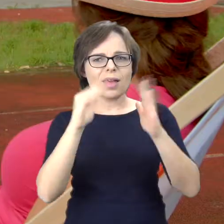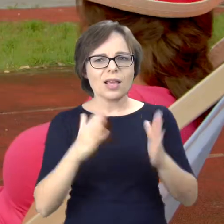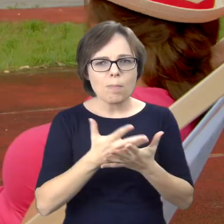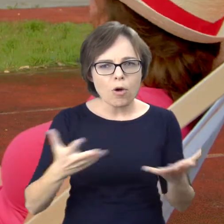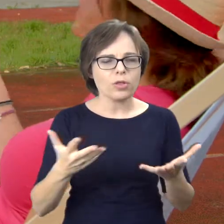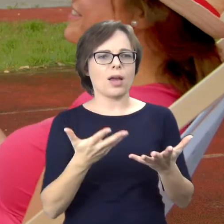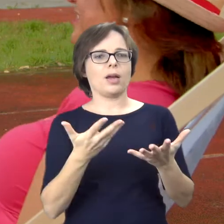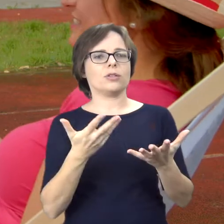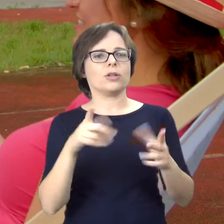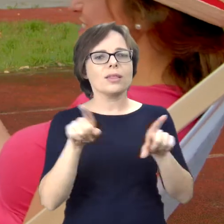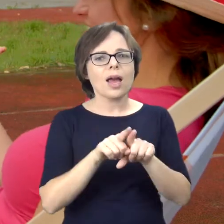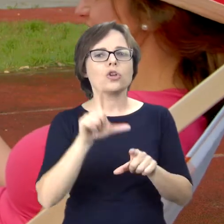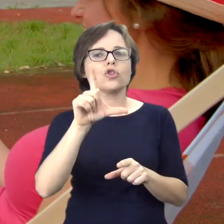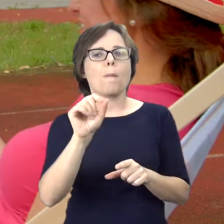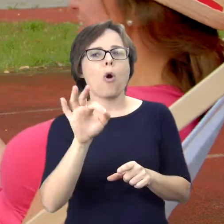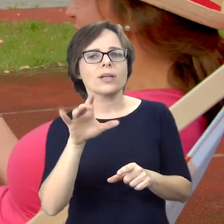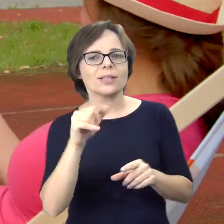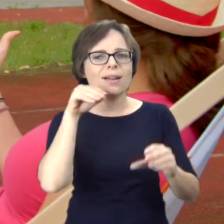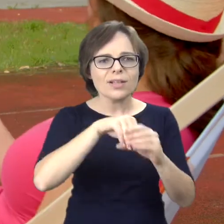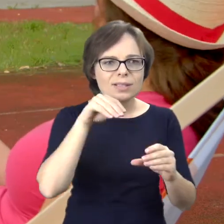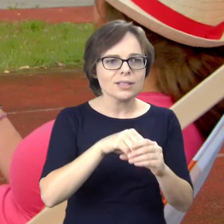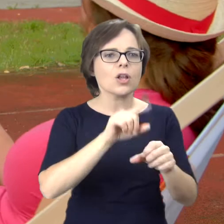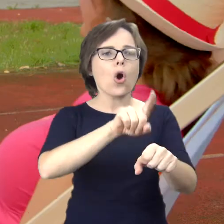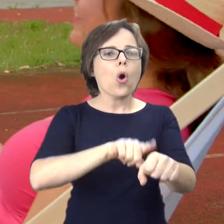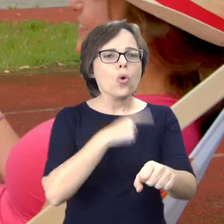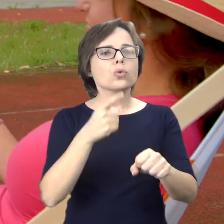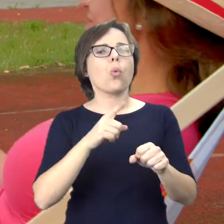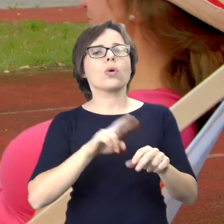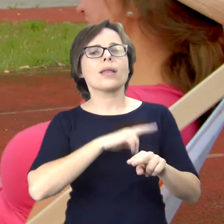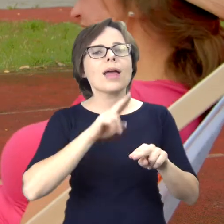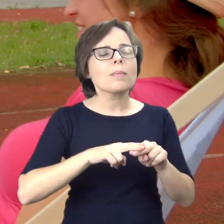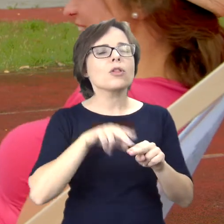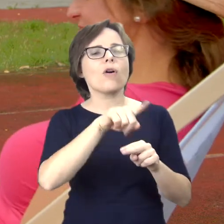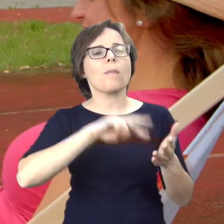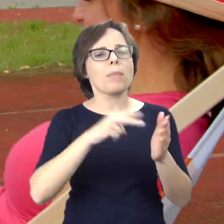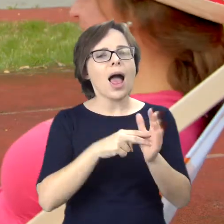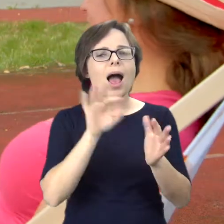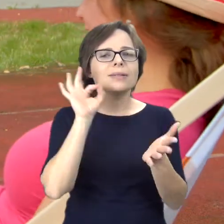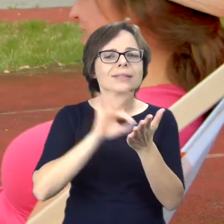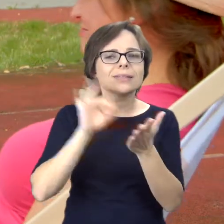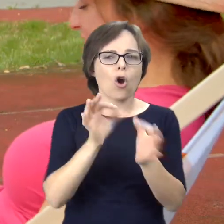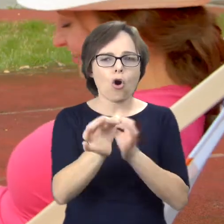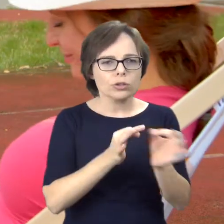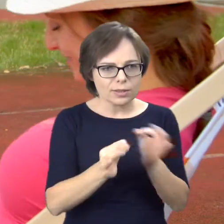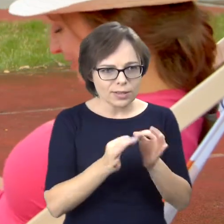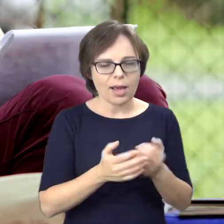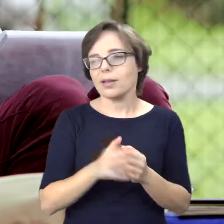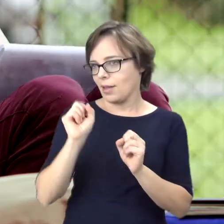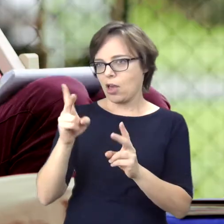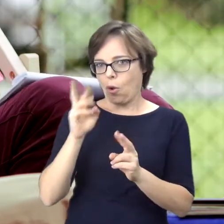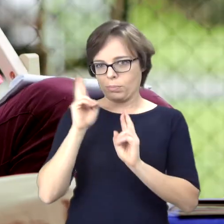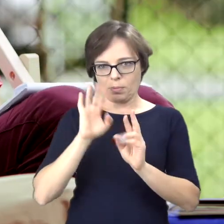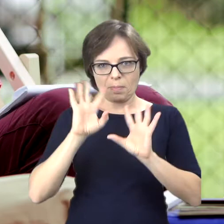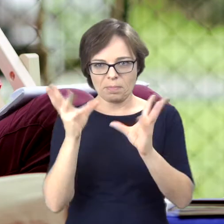polisy... Inwestycyjnych, tak jest. Długoterminowych planów regularnego oszczędzania. O, jak to pięknie brzmi, tak, pięknie, pięknie. Oczywiście dla przeciętnego Kowalskiego to